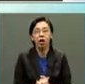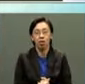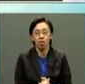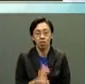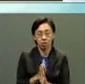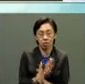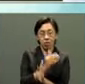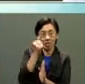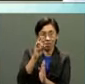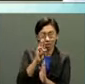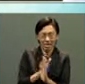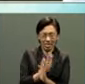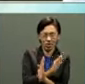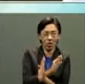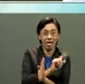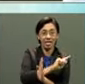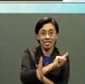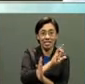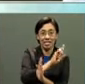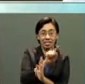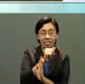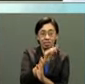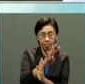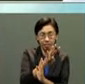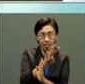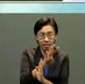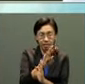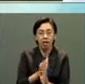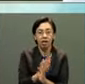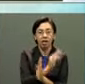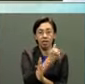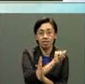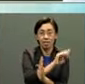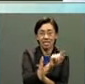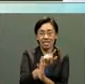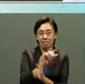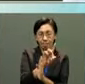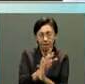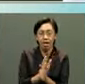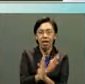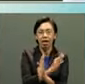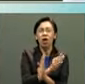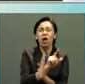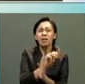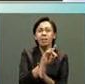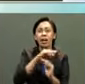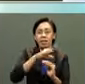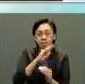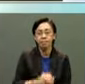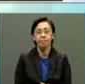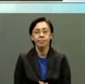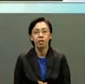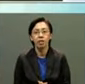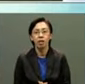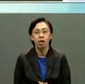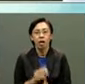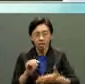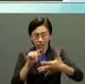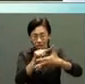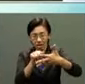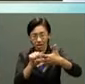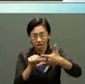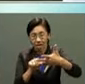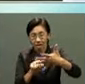ผ่านมา 7-14 วันที่ผ่านมา 14-28 มากกว่า28นะครับแล้วไม่มีรายงานเลยสีเขียวข้างล่